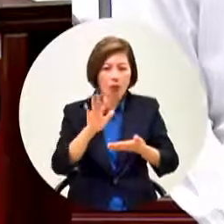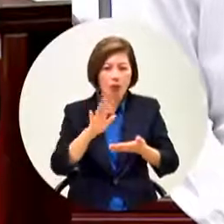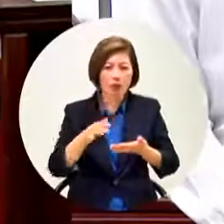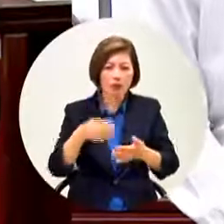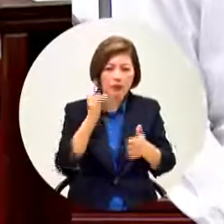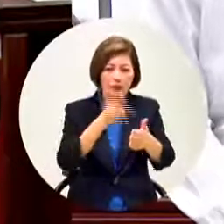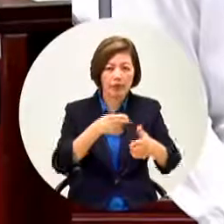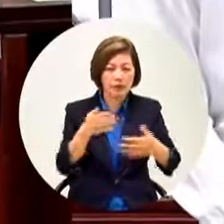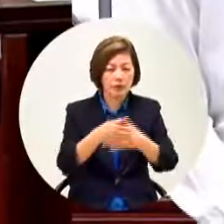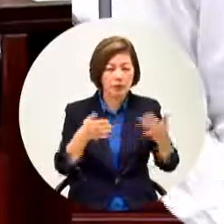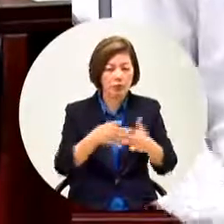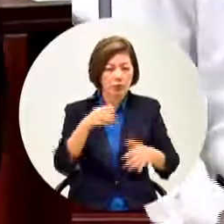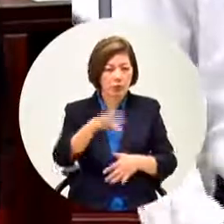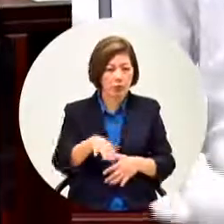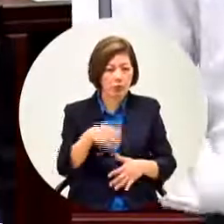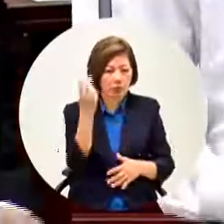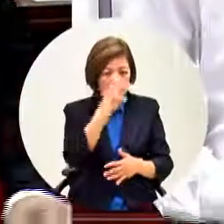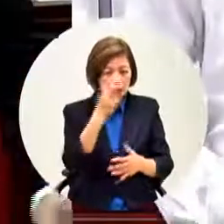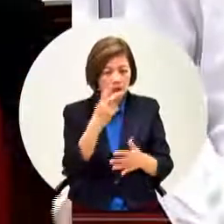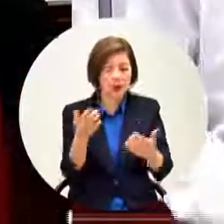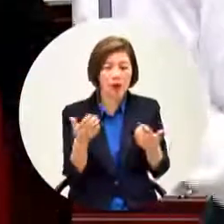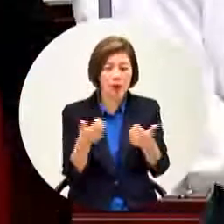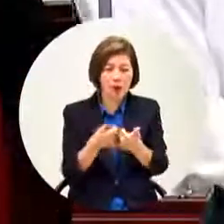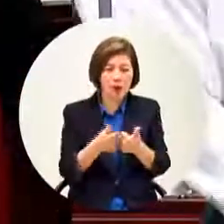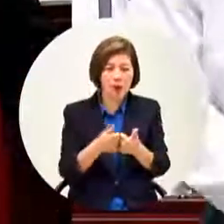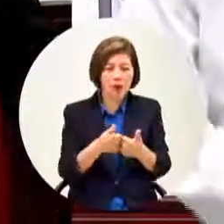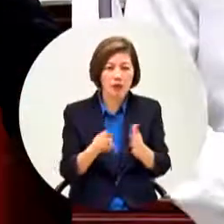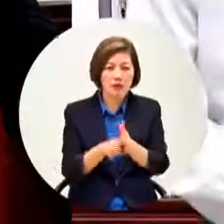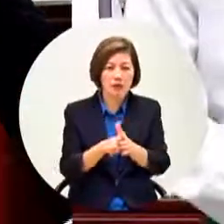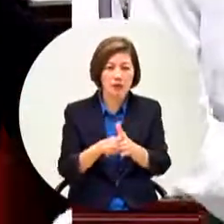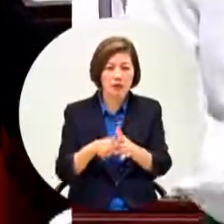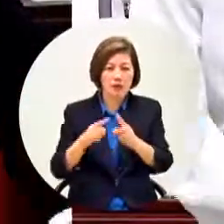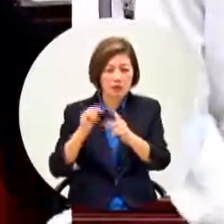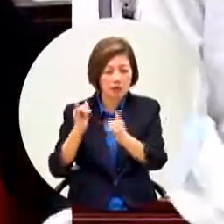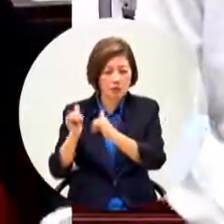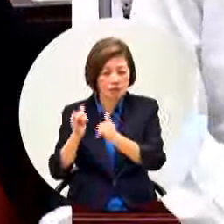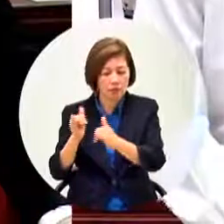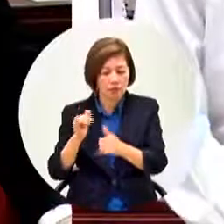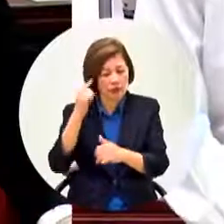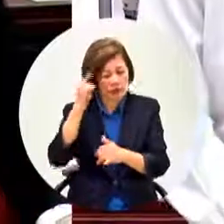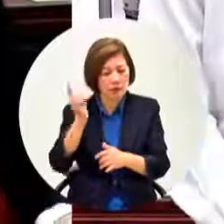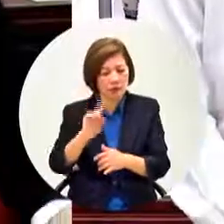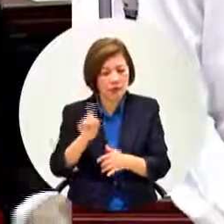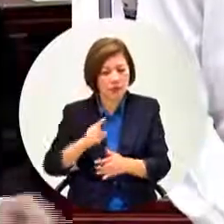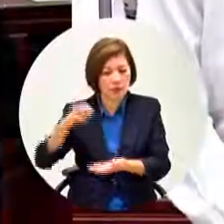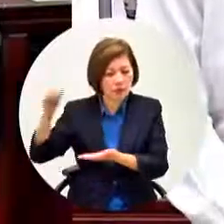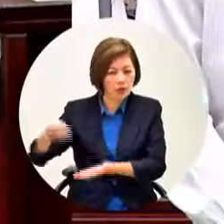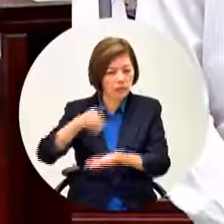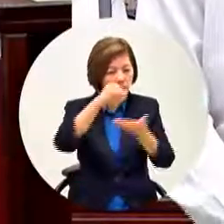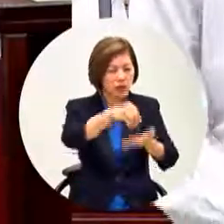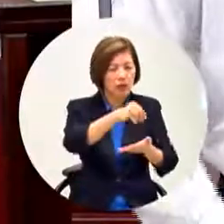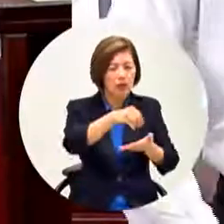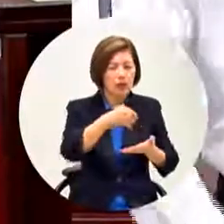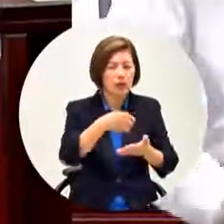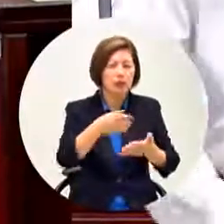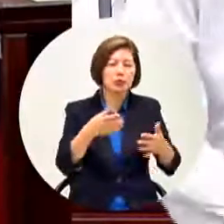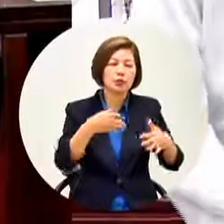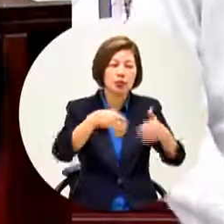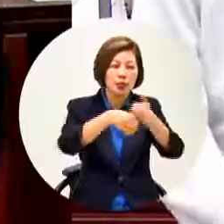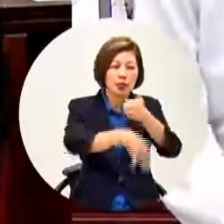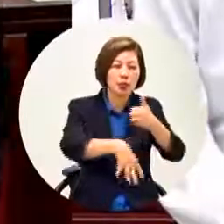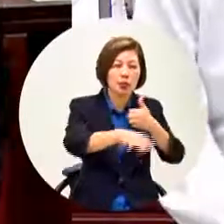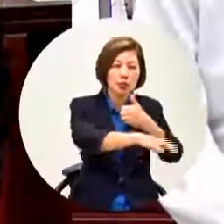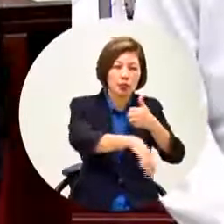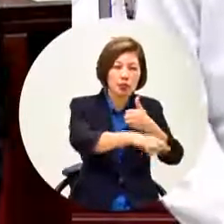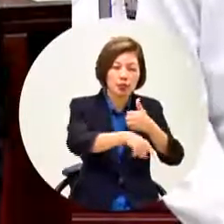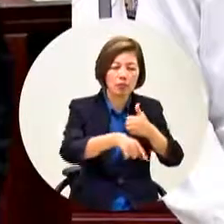这个审查会的时候，我们会把地方的这个意见，然后带到部里面去做报告，然后全力争取看能不能全线都